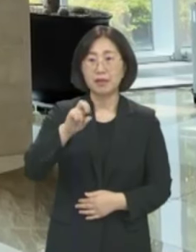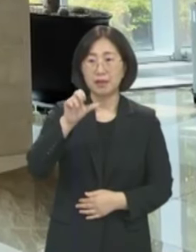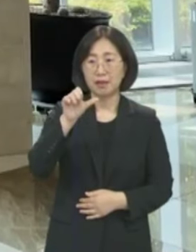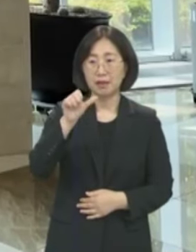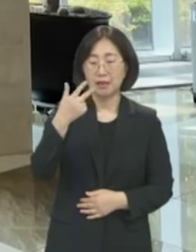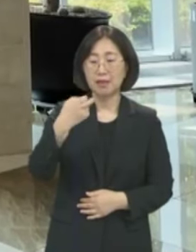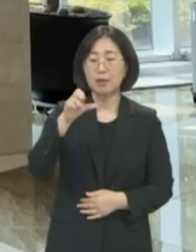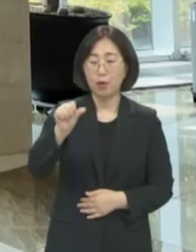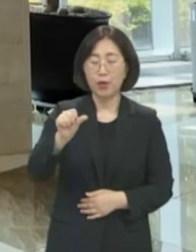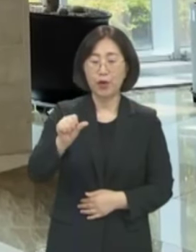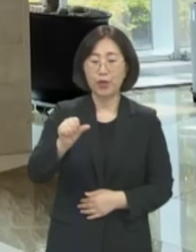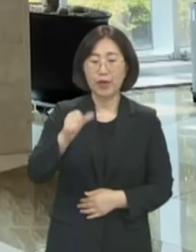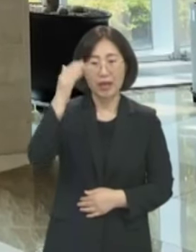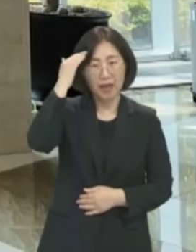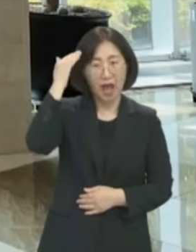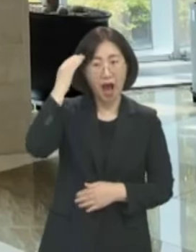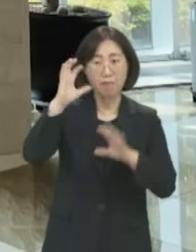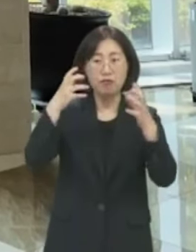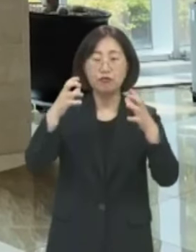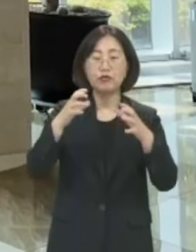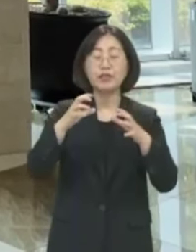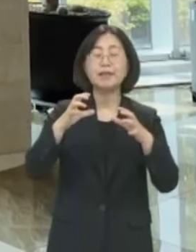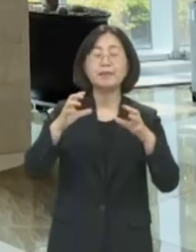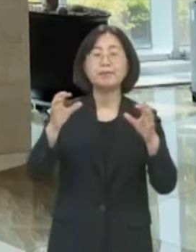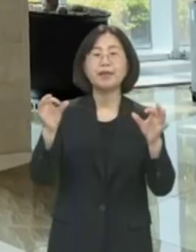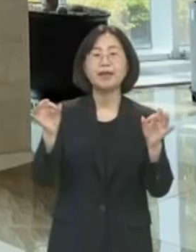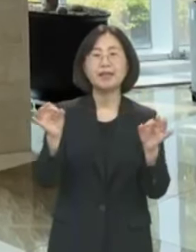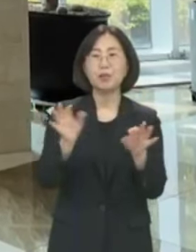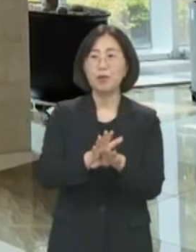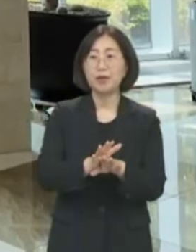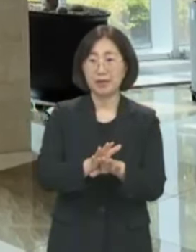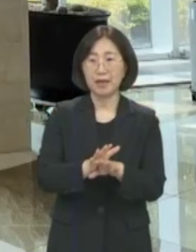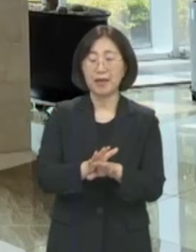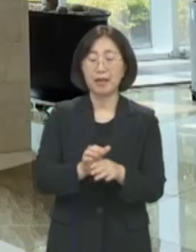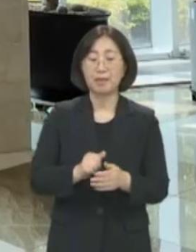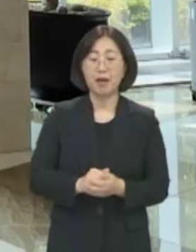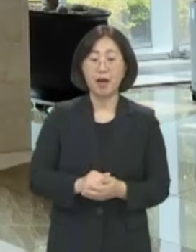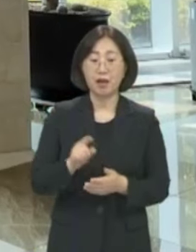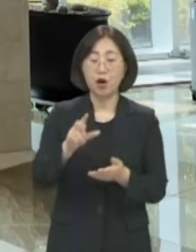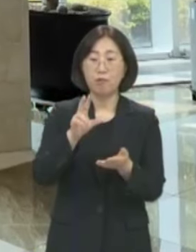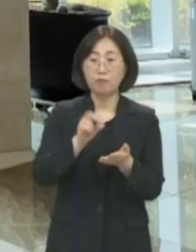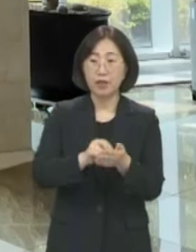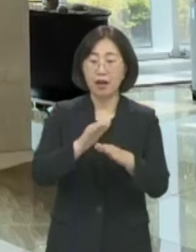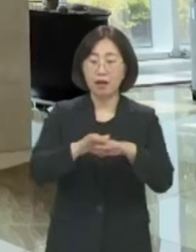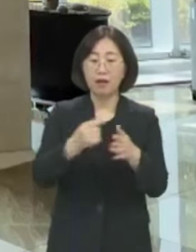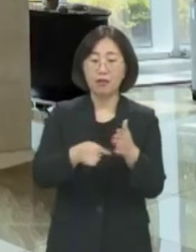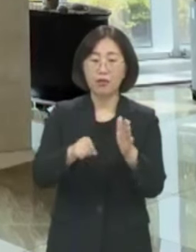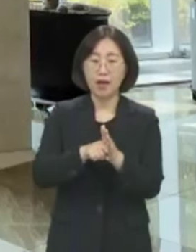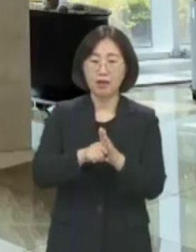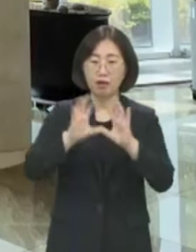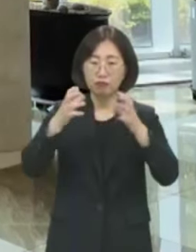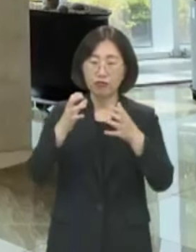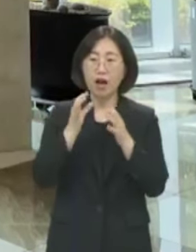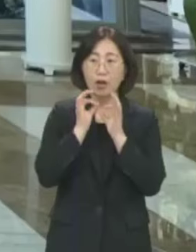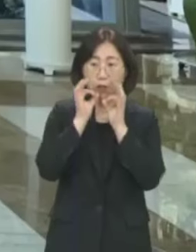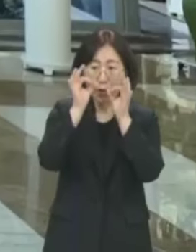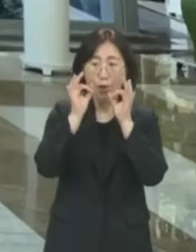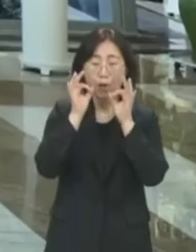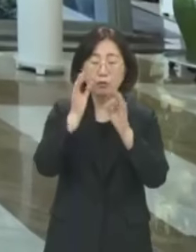대한민국은 지구상에서 가장 먼저 소멸됩니다. 이러한 저출산 위기 극복을 위해 국가 차원의 총력전이 펼쳐지고